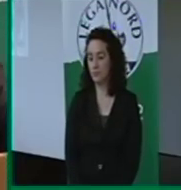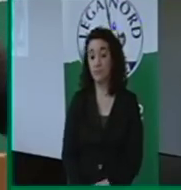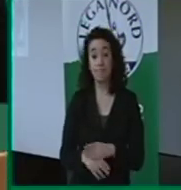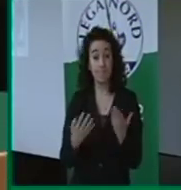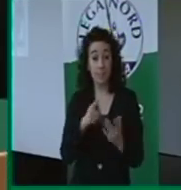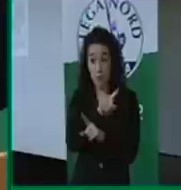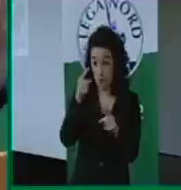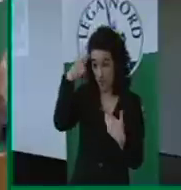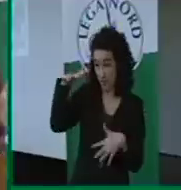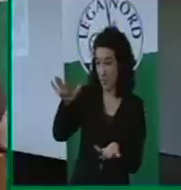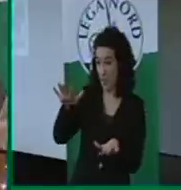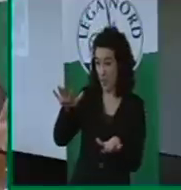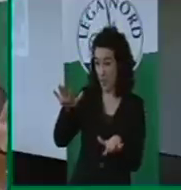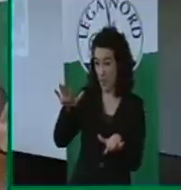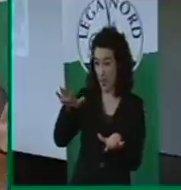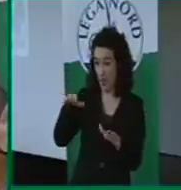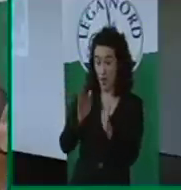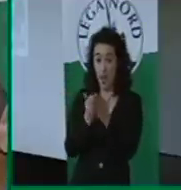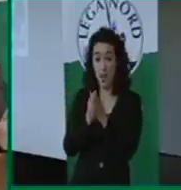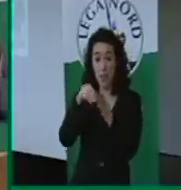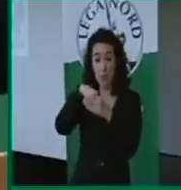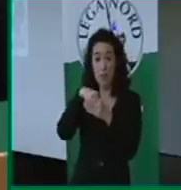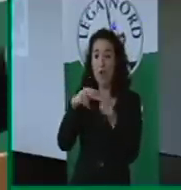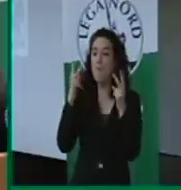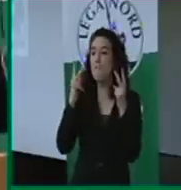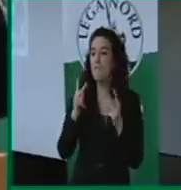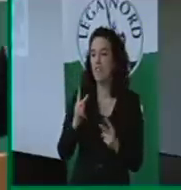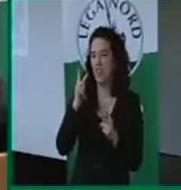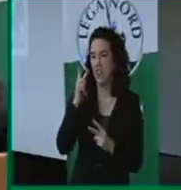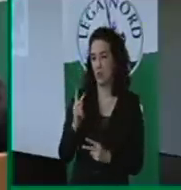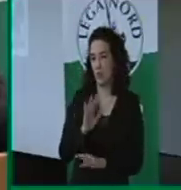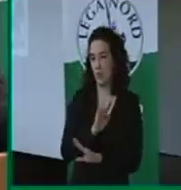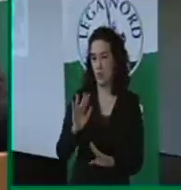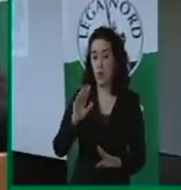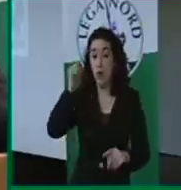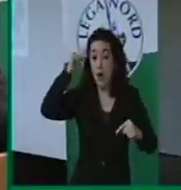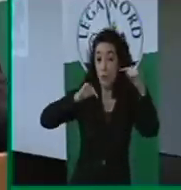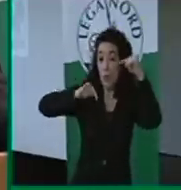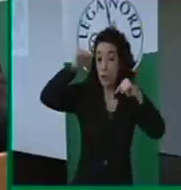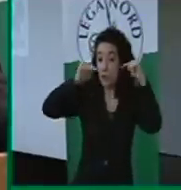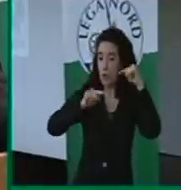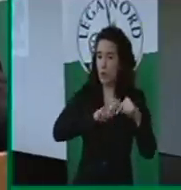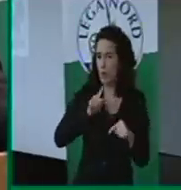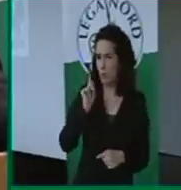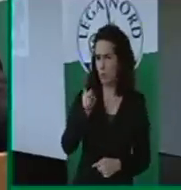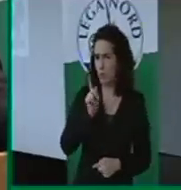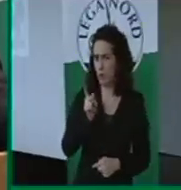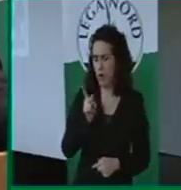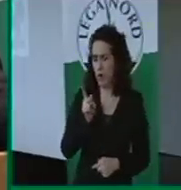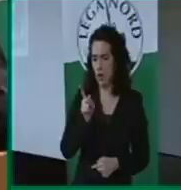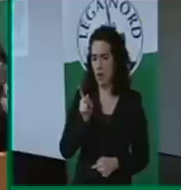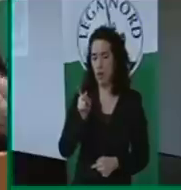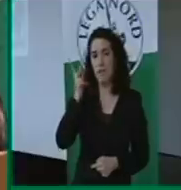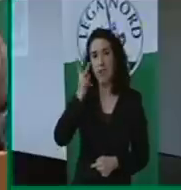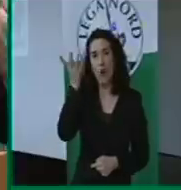attaccabile sapete che tutto quello che c'è scritto è vero e la fatica è stata quella semplicemente di rendere dei